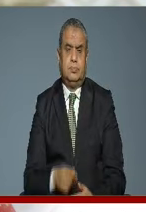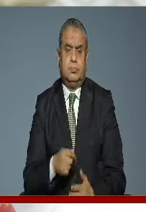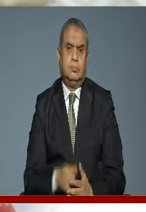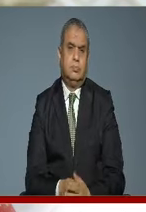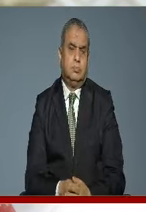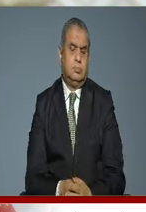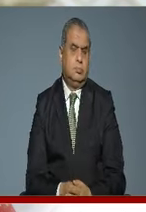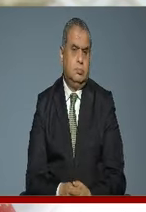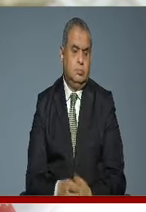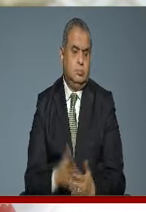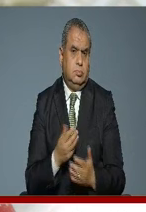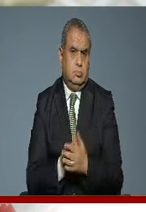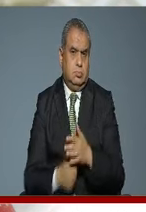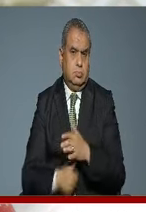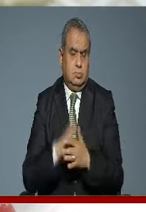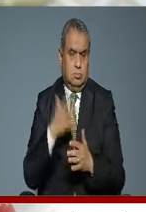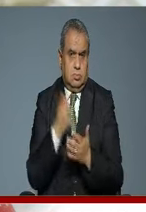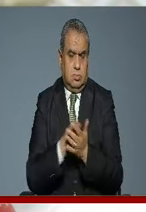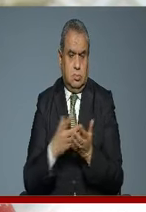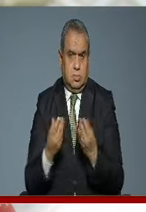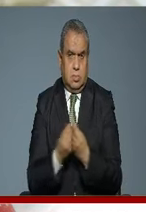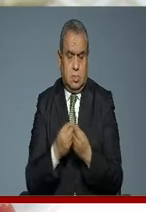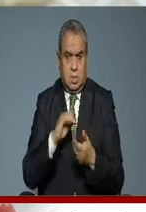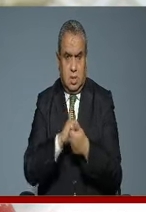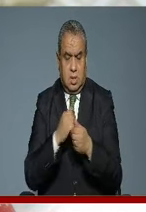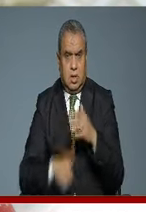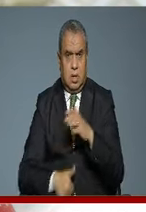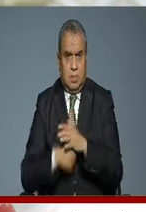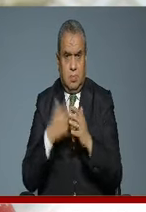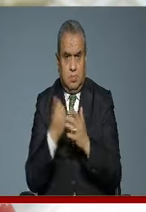هي تتخذ بقرارات مجنونة.